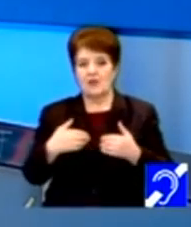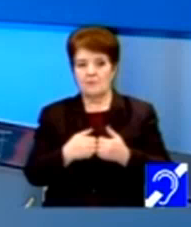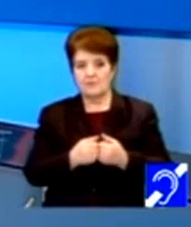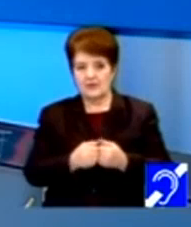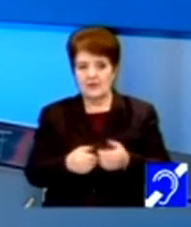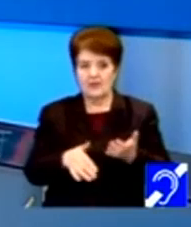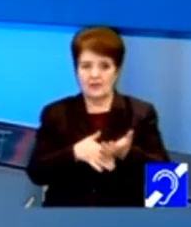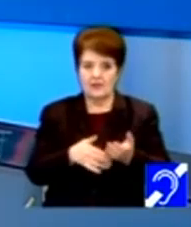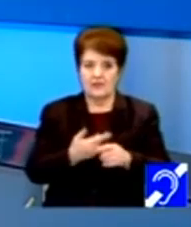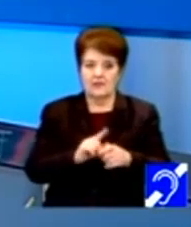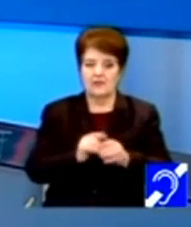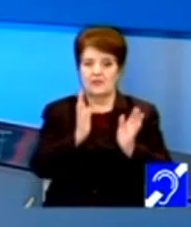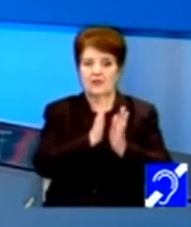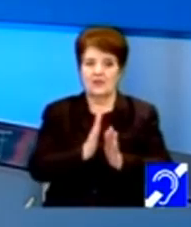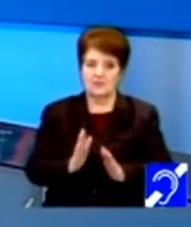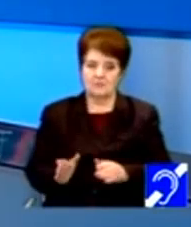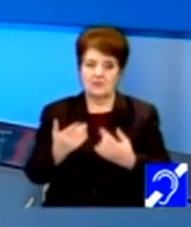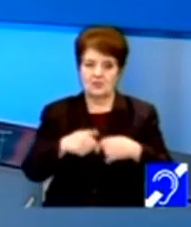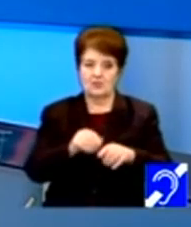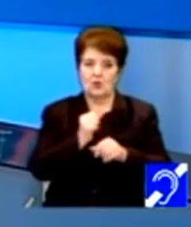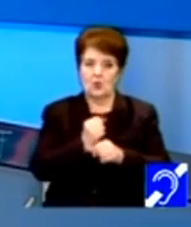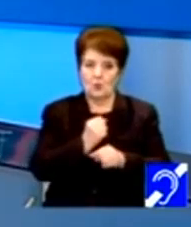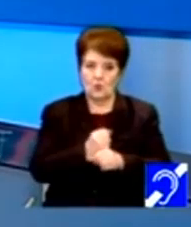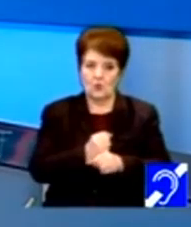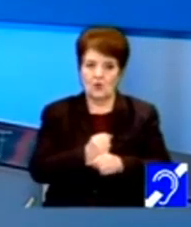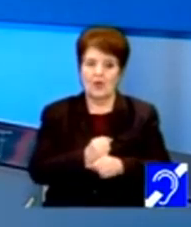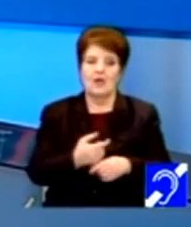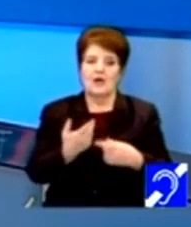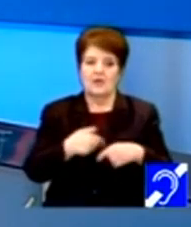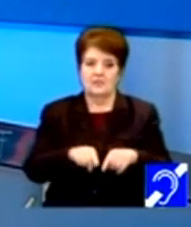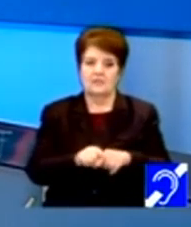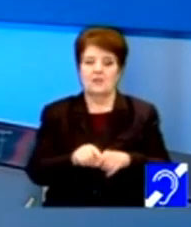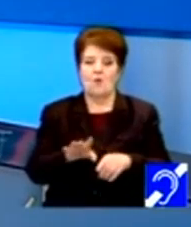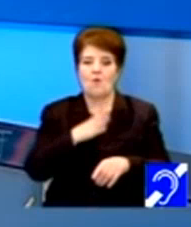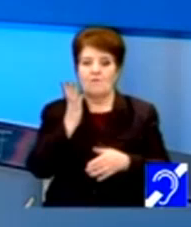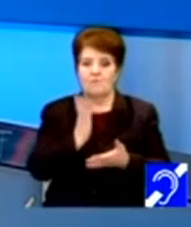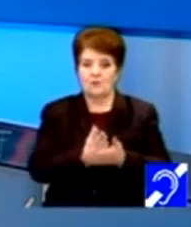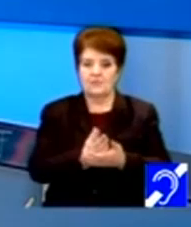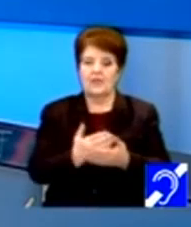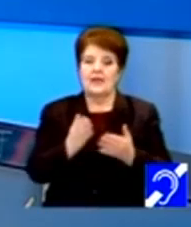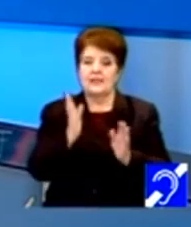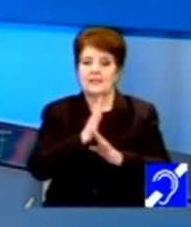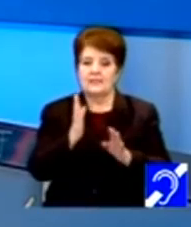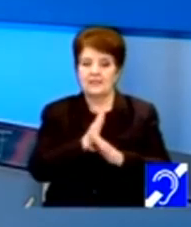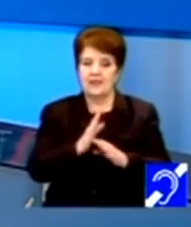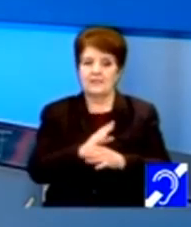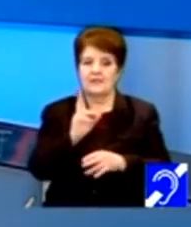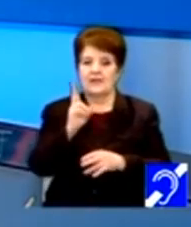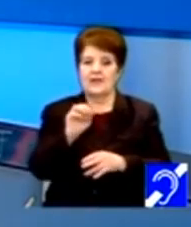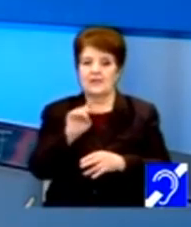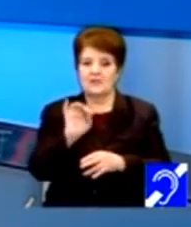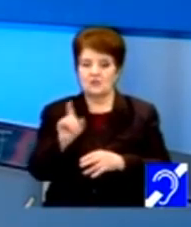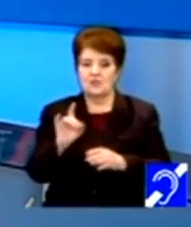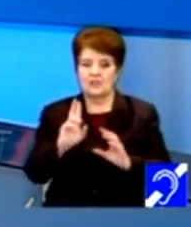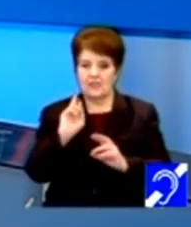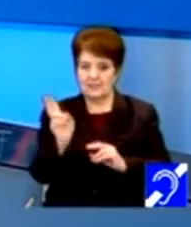deschid filiale în regiuni care oferă acest lucru. Orașul spaniol Malaga a devenit o astfel de destinație datorită climei și infrastructurii de